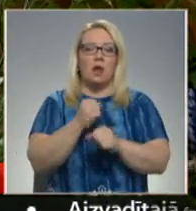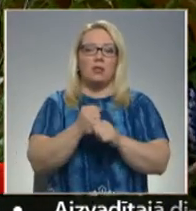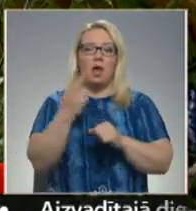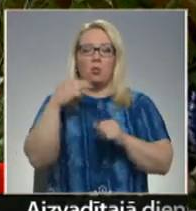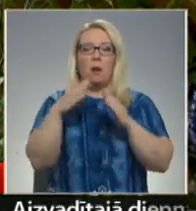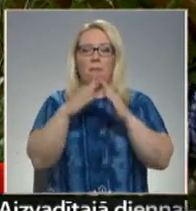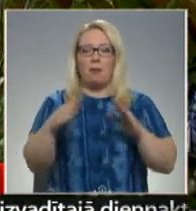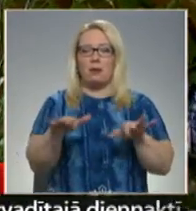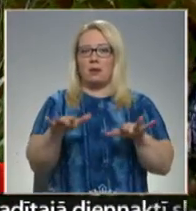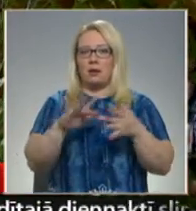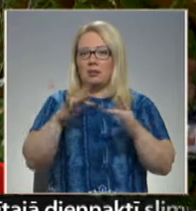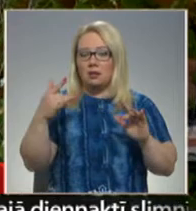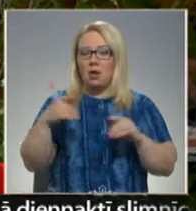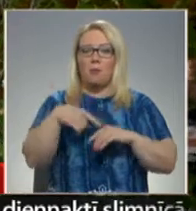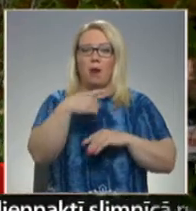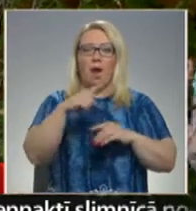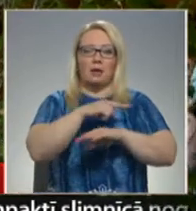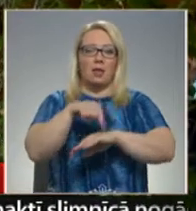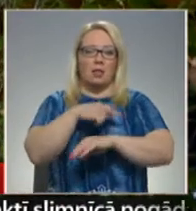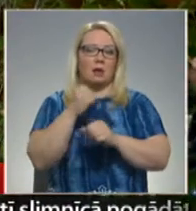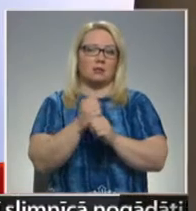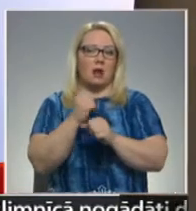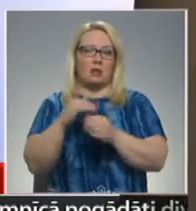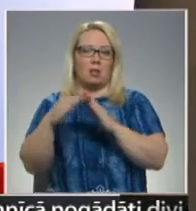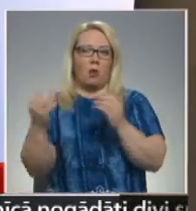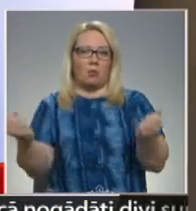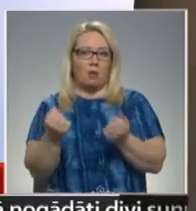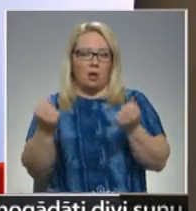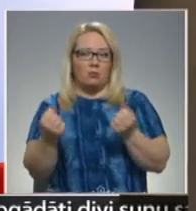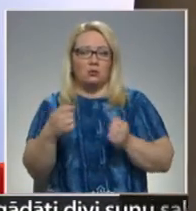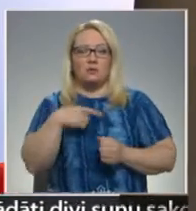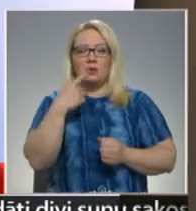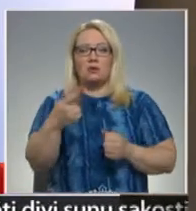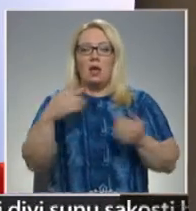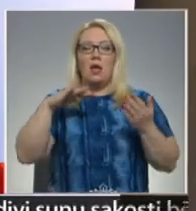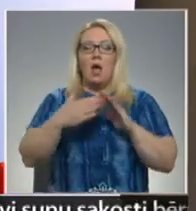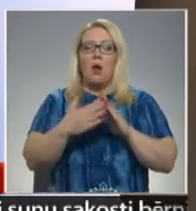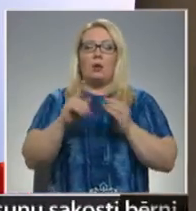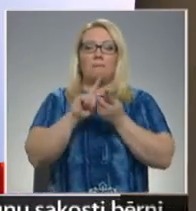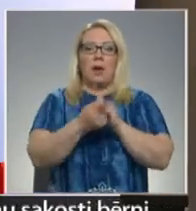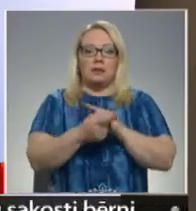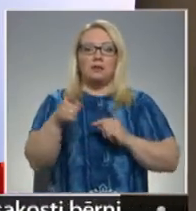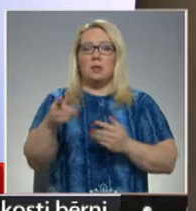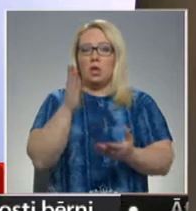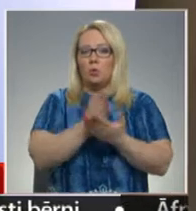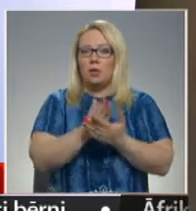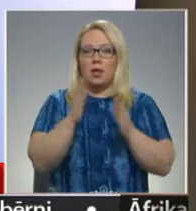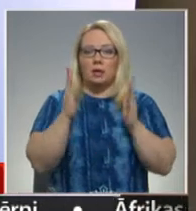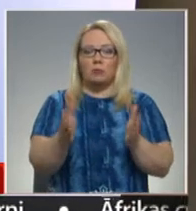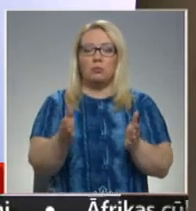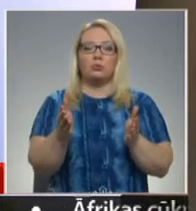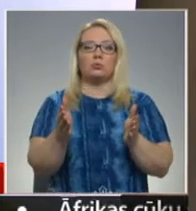internetu, un pārējā laikā es daru lauku darbus un jūtos kā cilvēks. Lauki mainīsies, bet tie noteikti kļūs